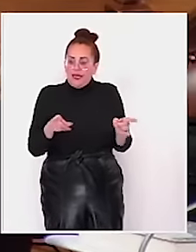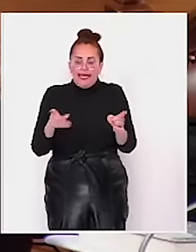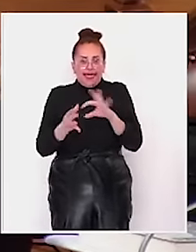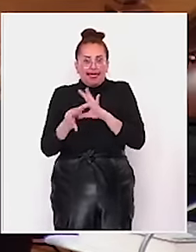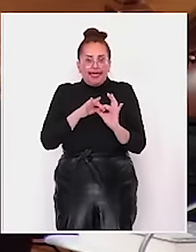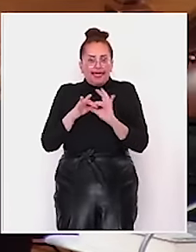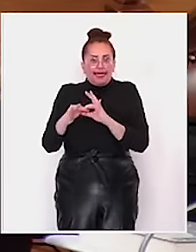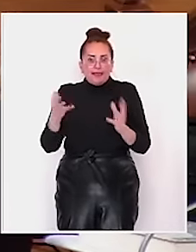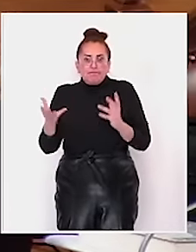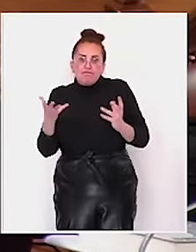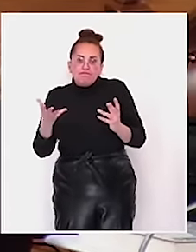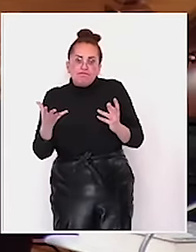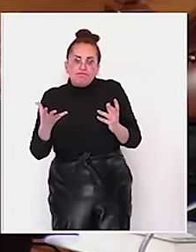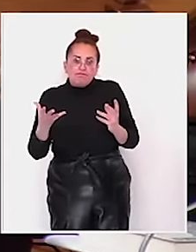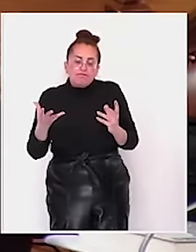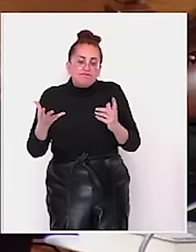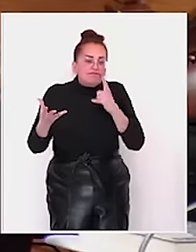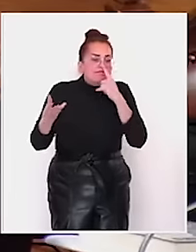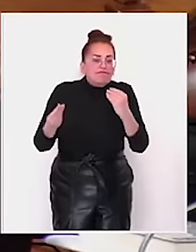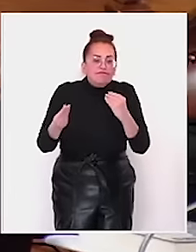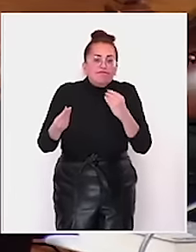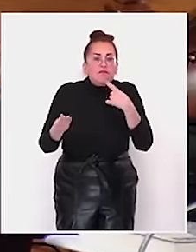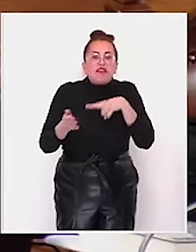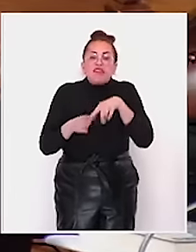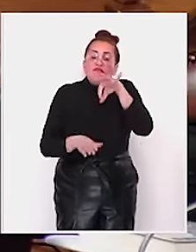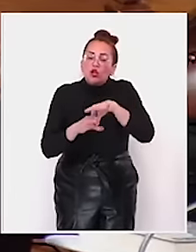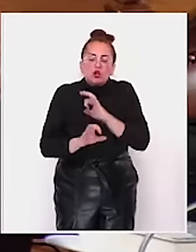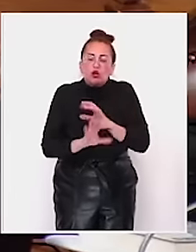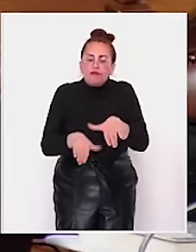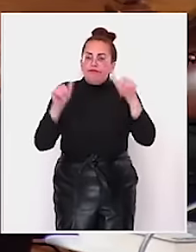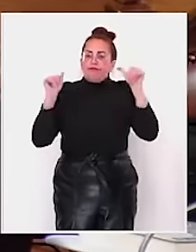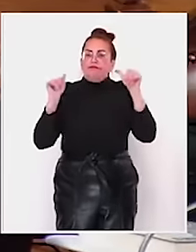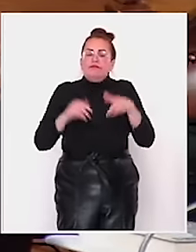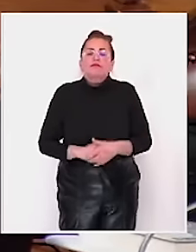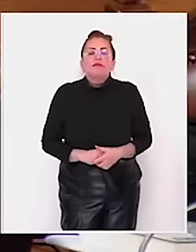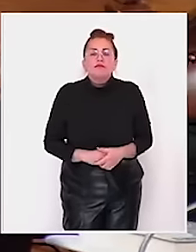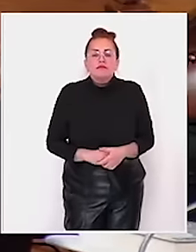toutes ces critiques ou ces raisonnements-là font qu'aujourd'hui on s'abstient sur cette délibération.